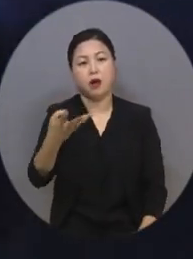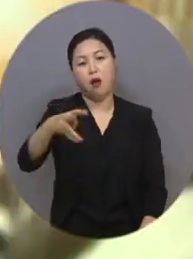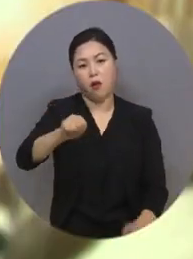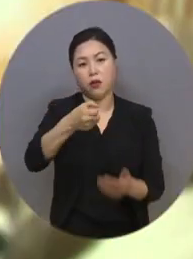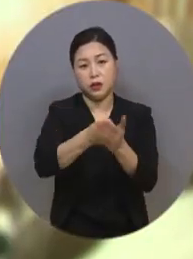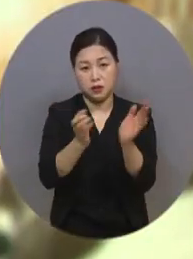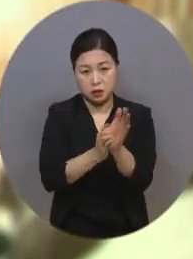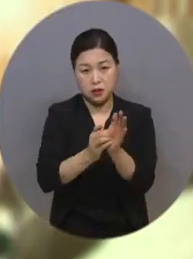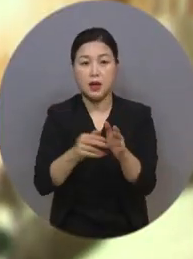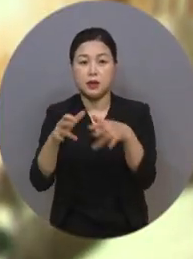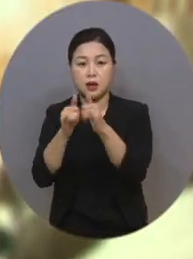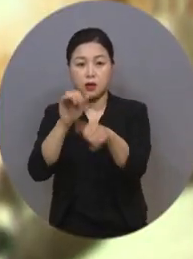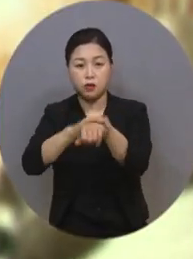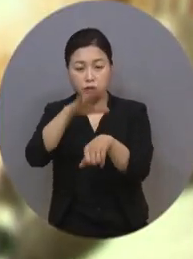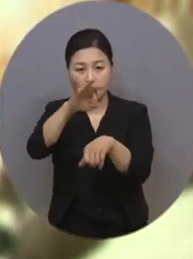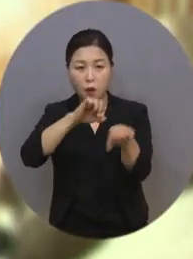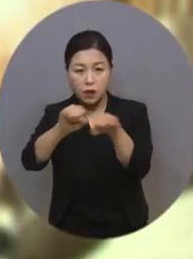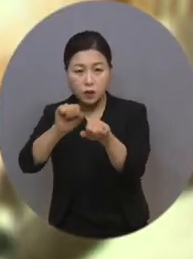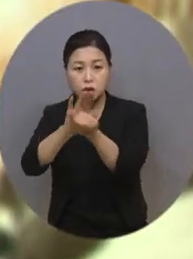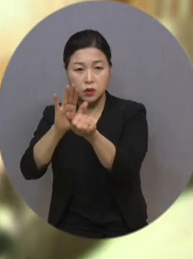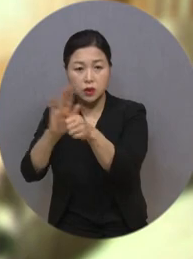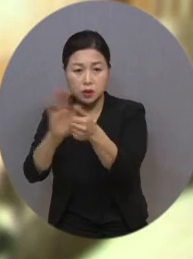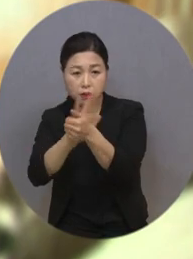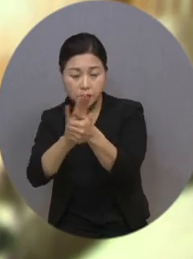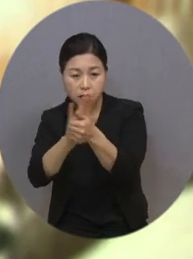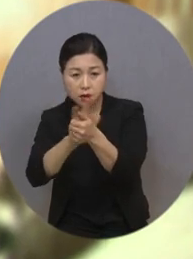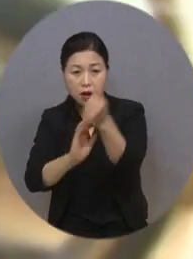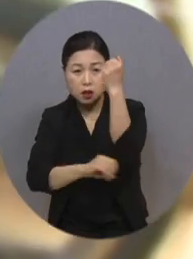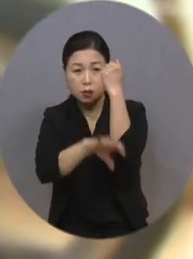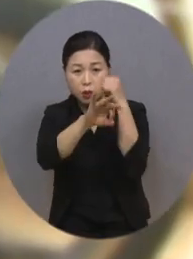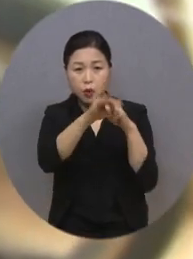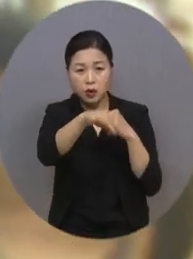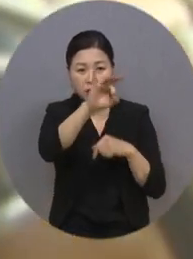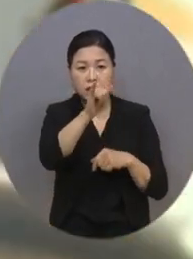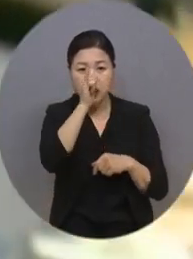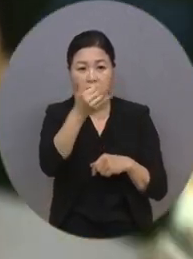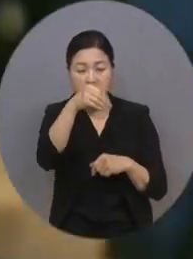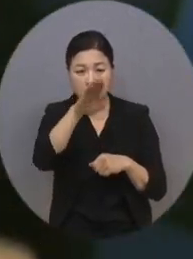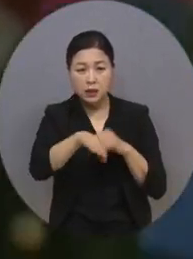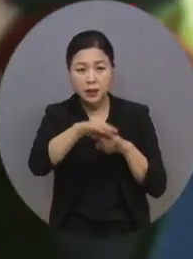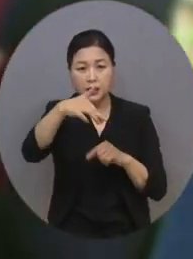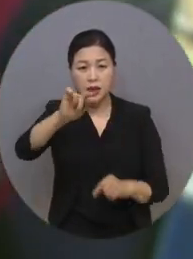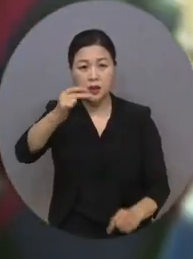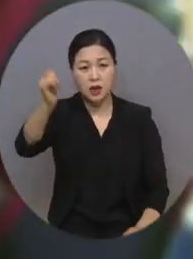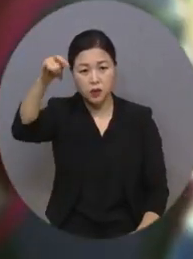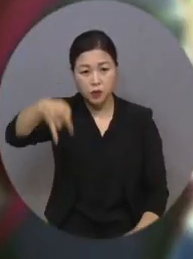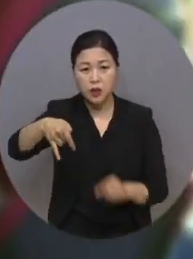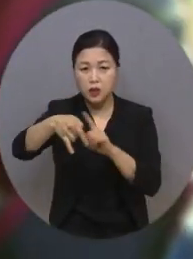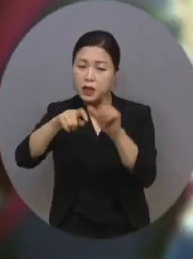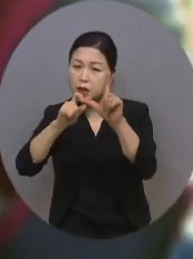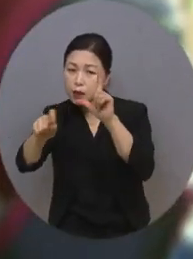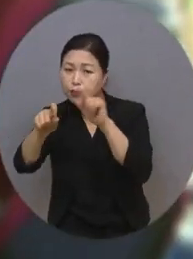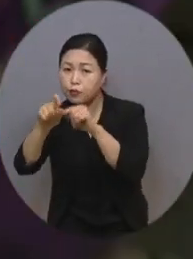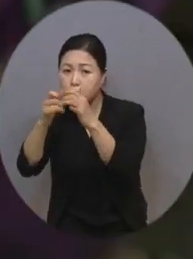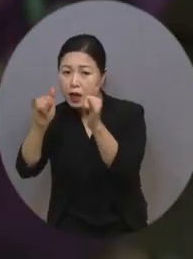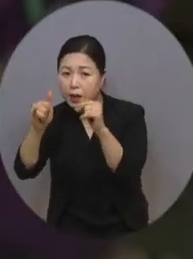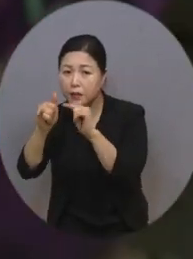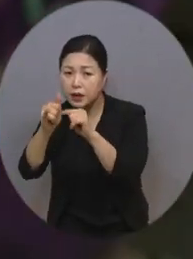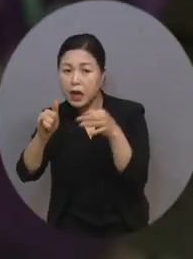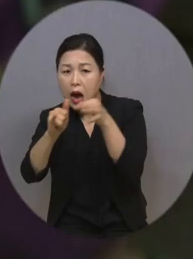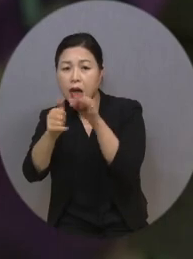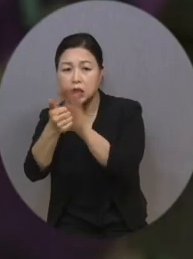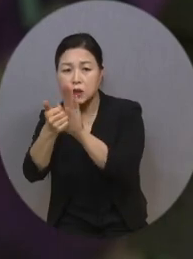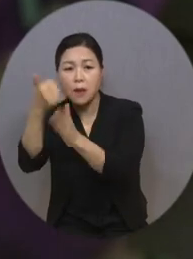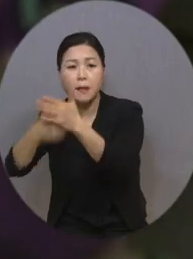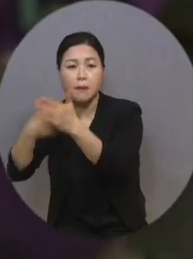확정됐고, 장애수당과 활동지원서비스 단가 등은 인상됐지만 차상위 계층 등이 일부 지급 대상에서 제외된 것에